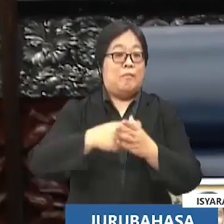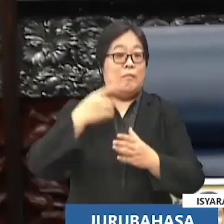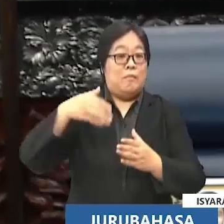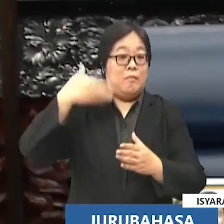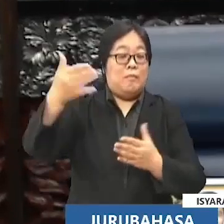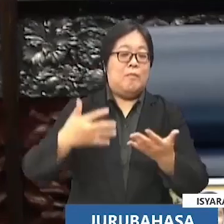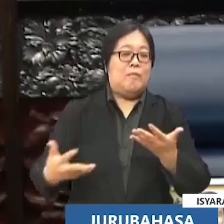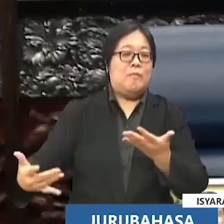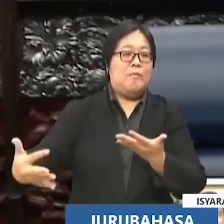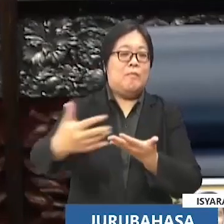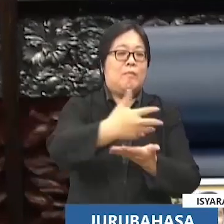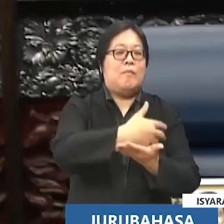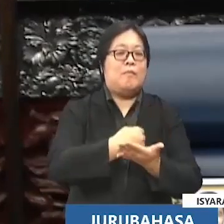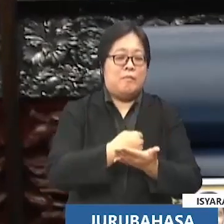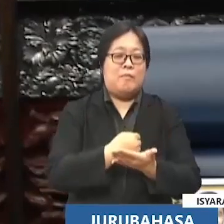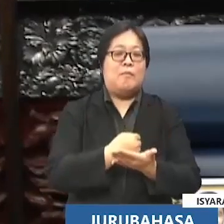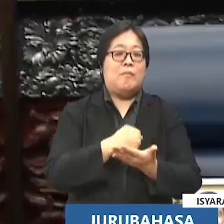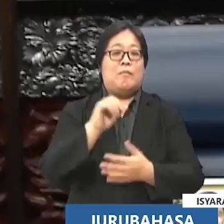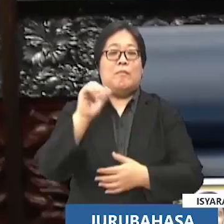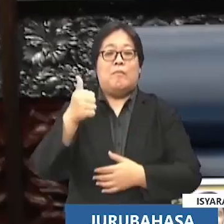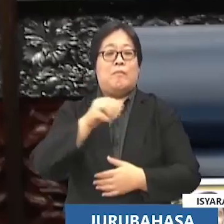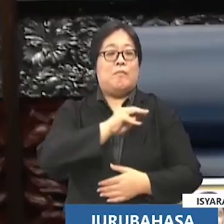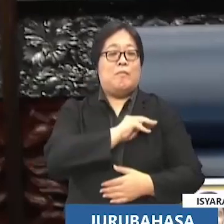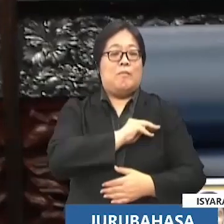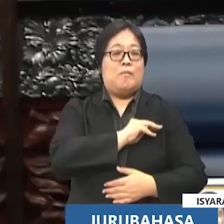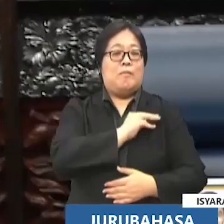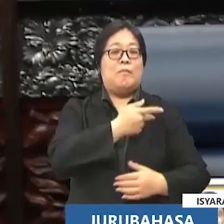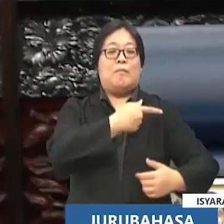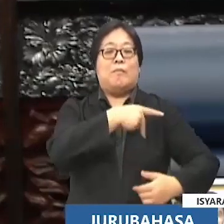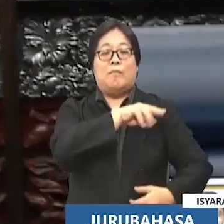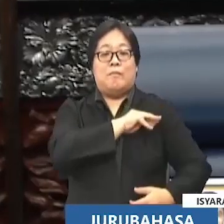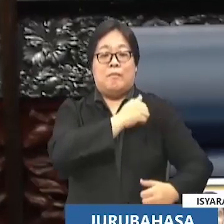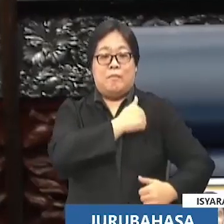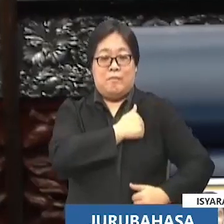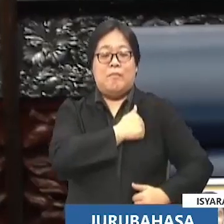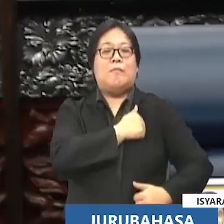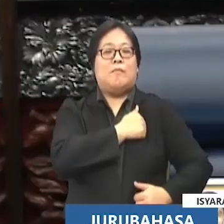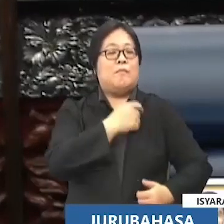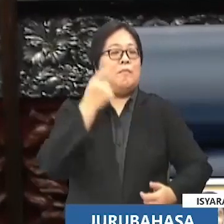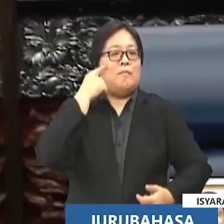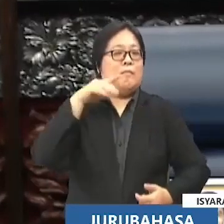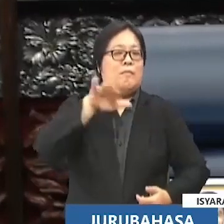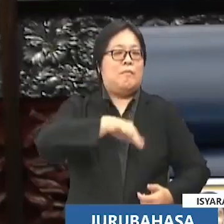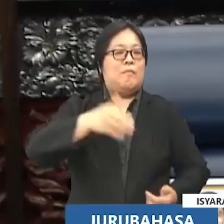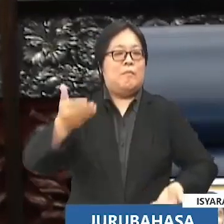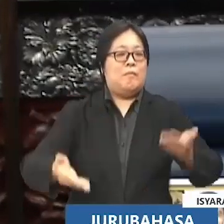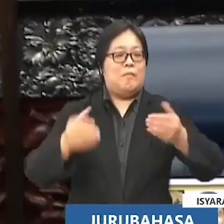untuk kumpul bersama 10 Menteri Pertahanan ini untuk memikirkan mungkin